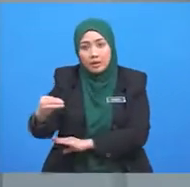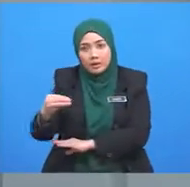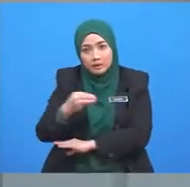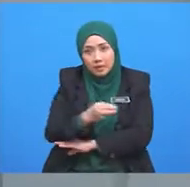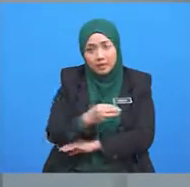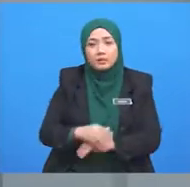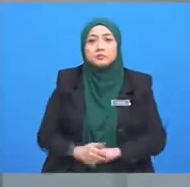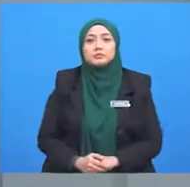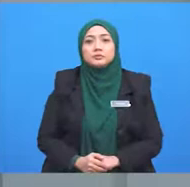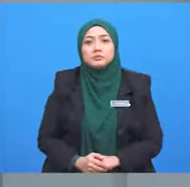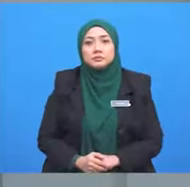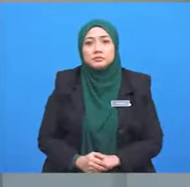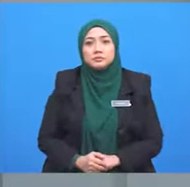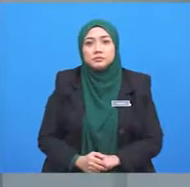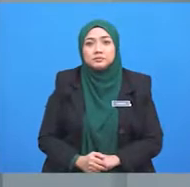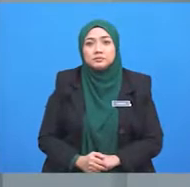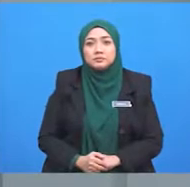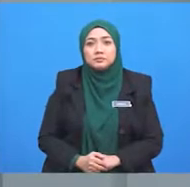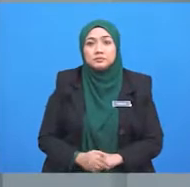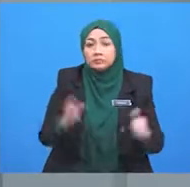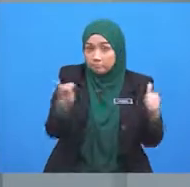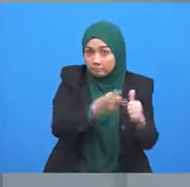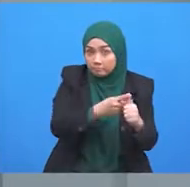menjelaskan pergerakan bumi.